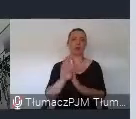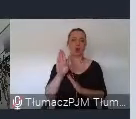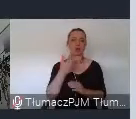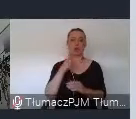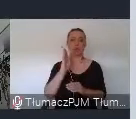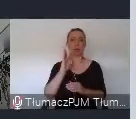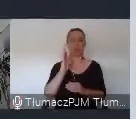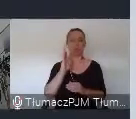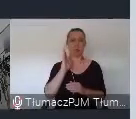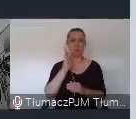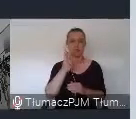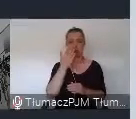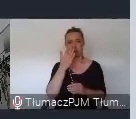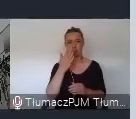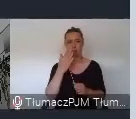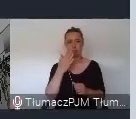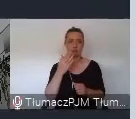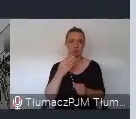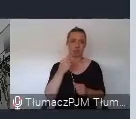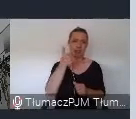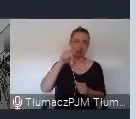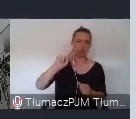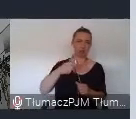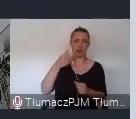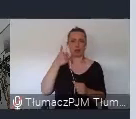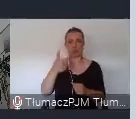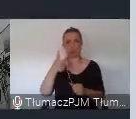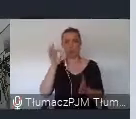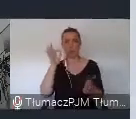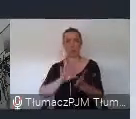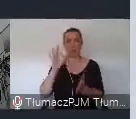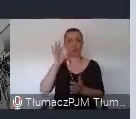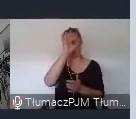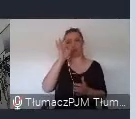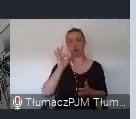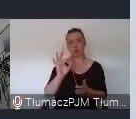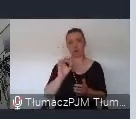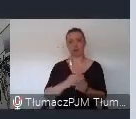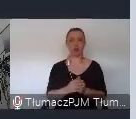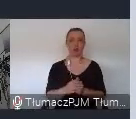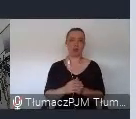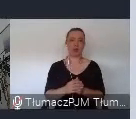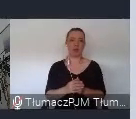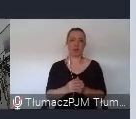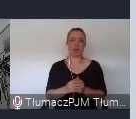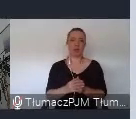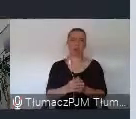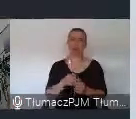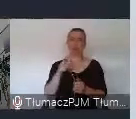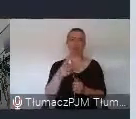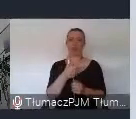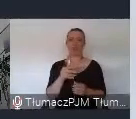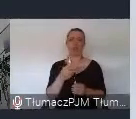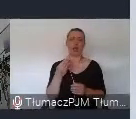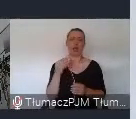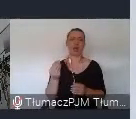niż 1,1 punktu procentowego. Do tej pory to był cel taki bardziej fakultatywny, niezbyt precyzyjnie albo na